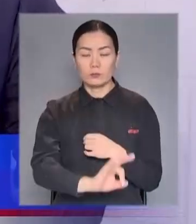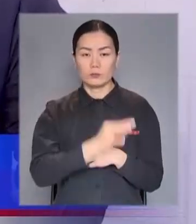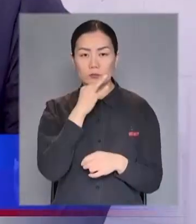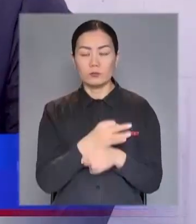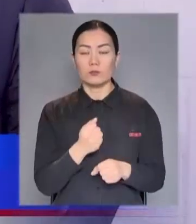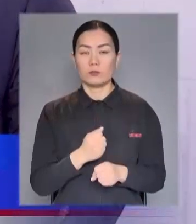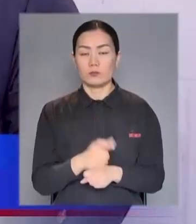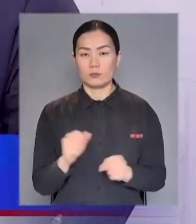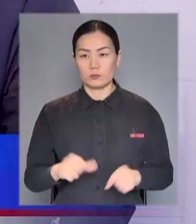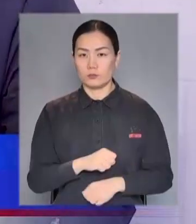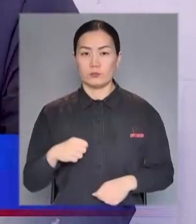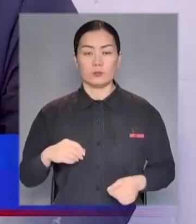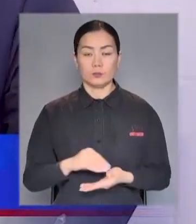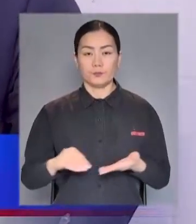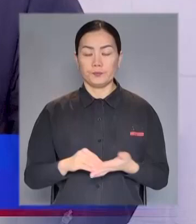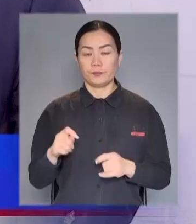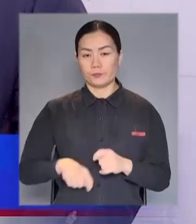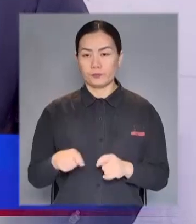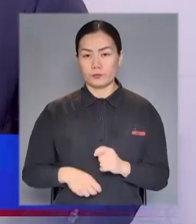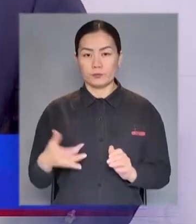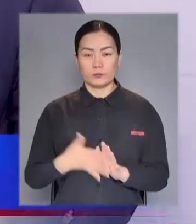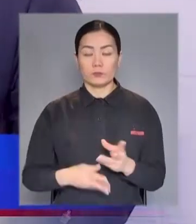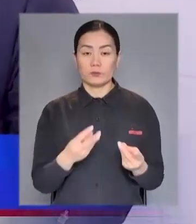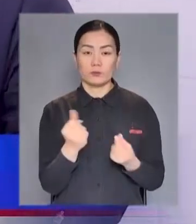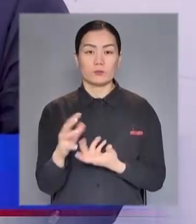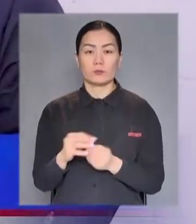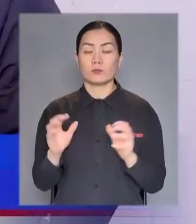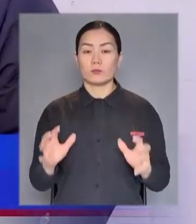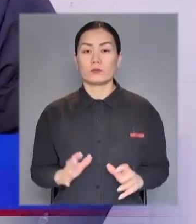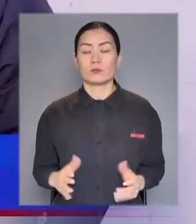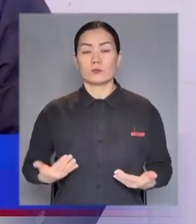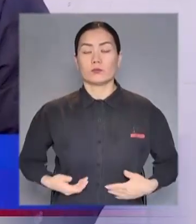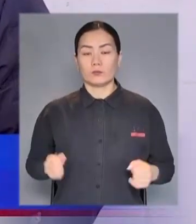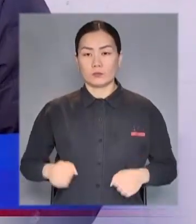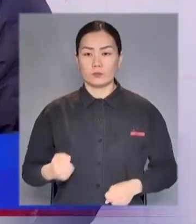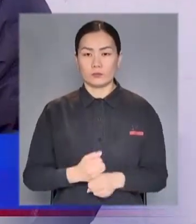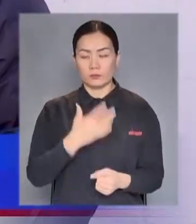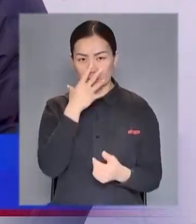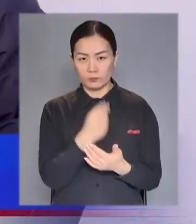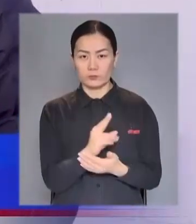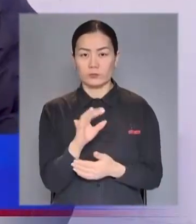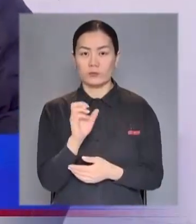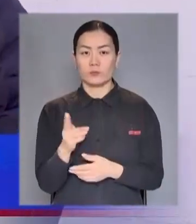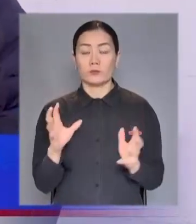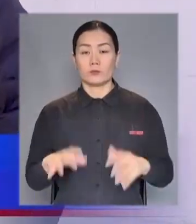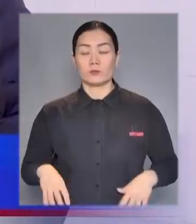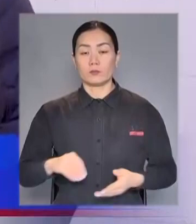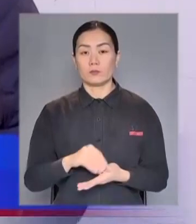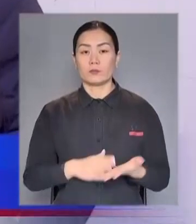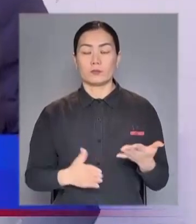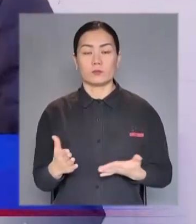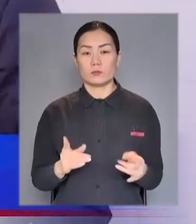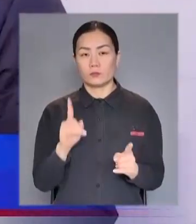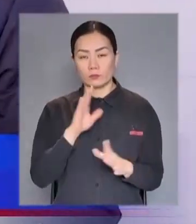компетентному органу, могут сами выписывать и проверять расход денег. В соответствии с законом жители могут создавать свои собственные КСК с законом, если